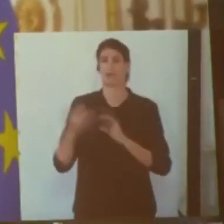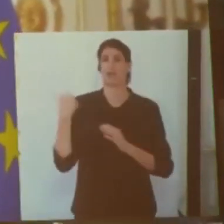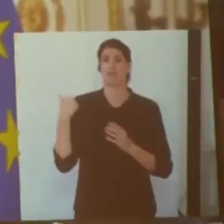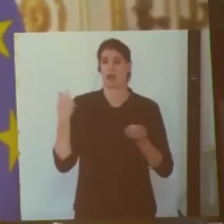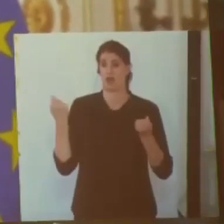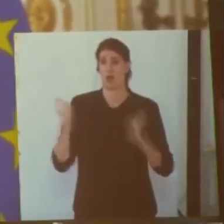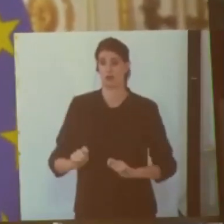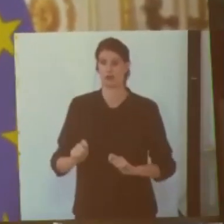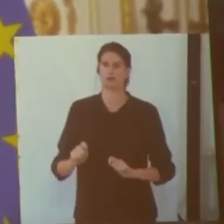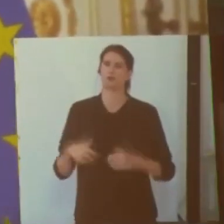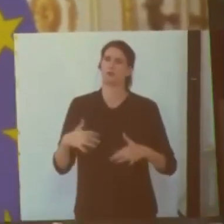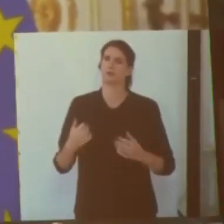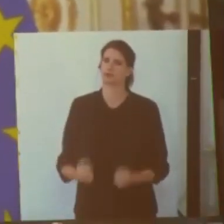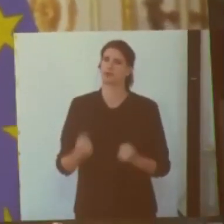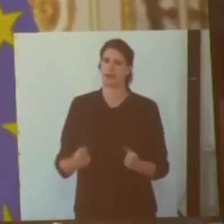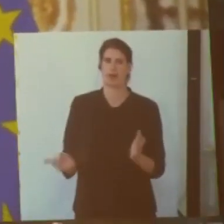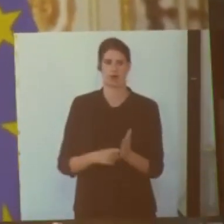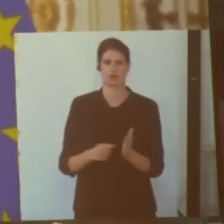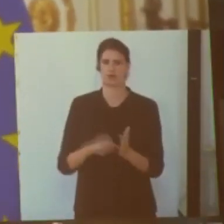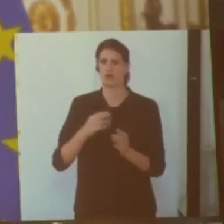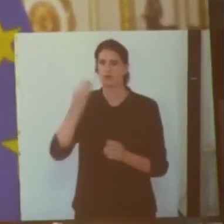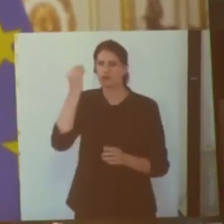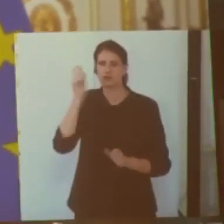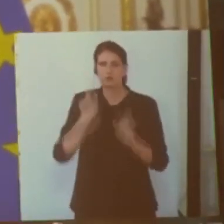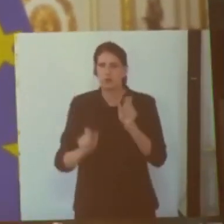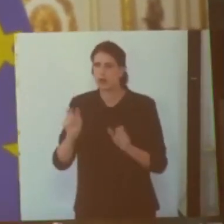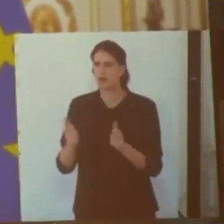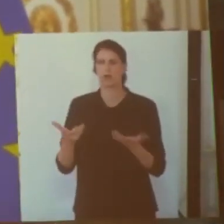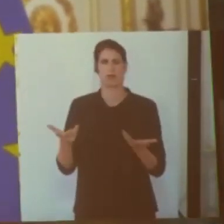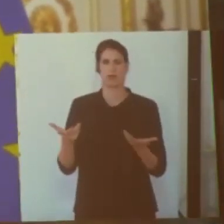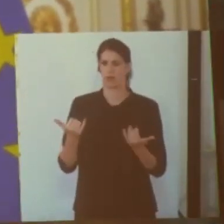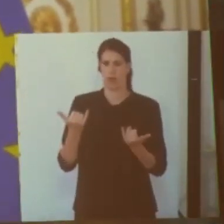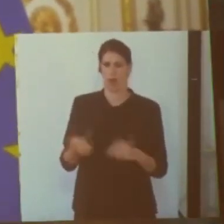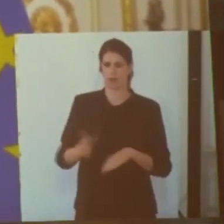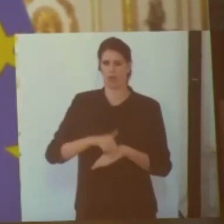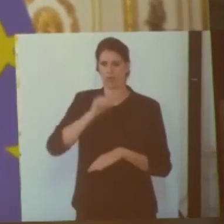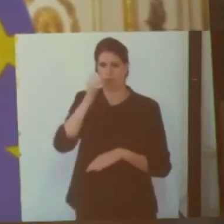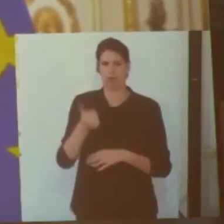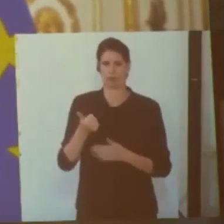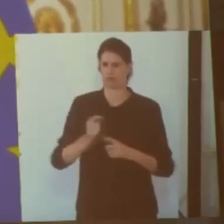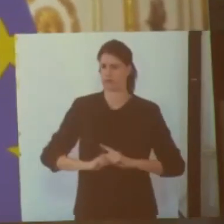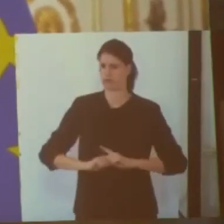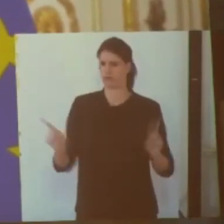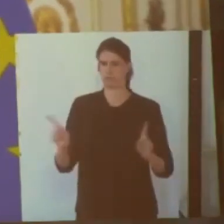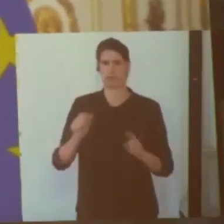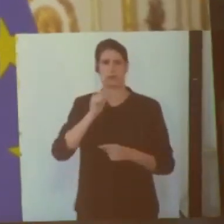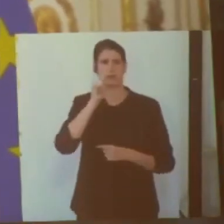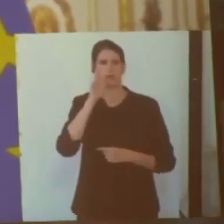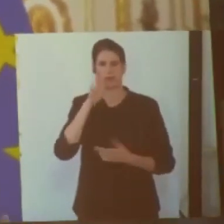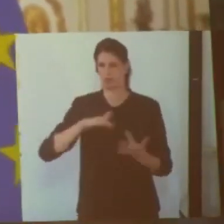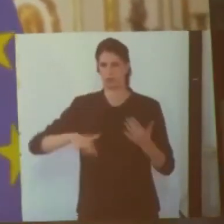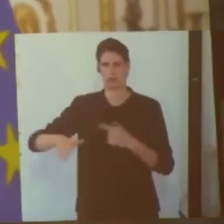Die Schülerinnen und Schüler waren von heute auf morgen aus ihrem tagtäglichen Umfeld herausgerissen. Viele